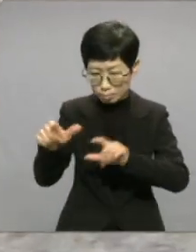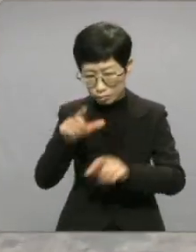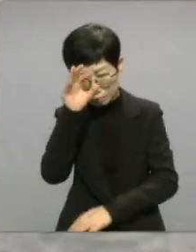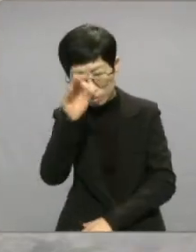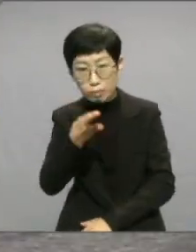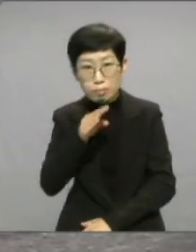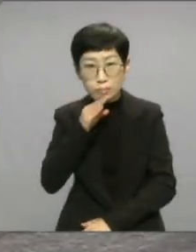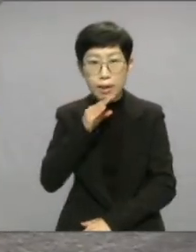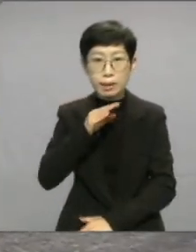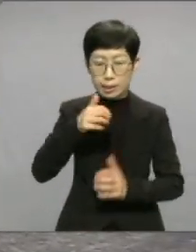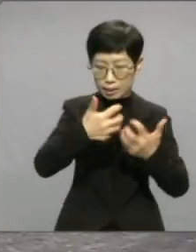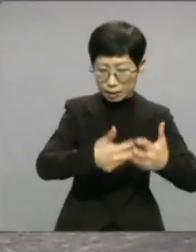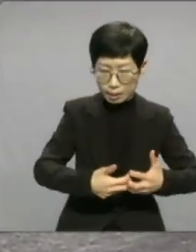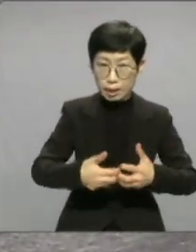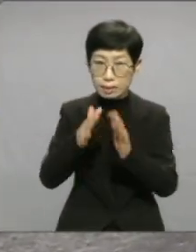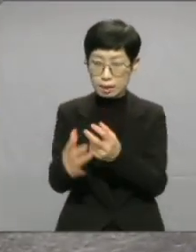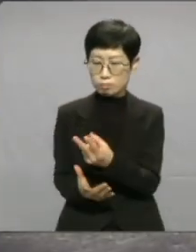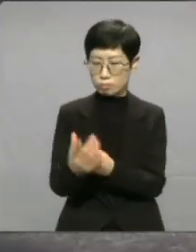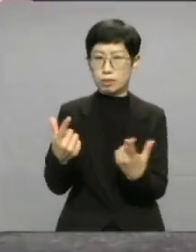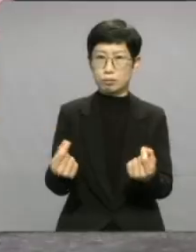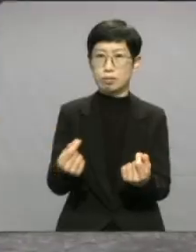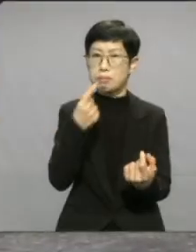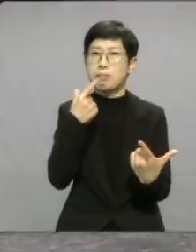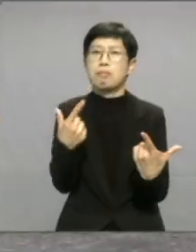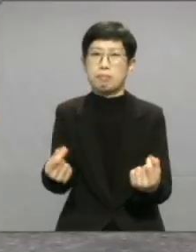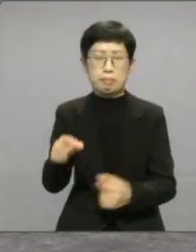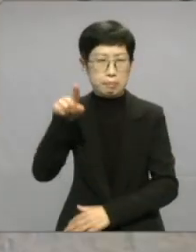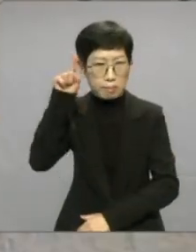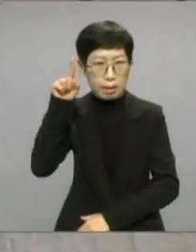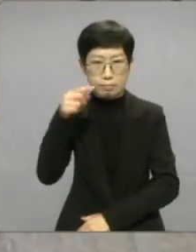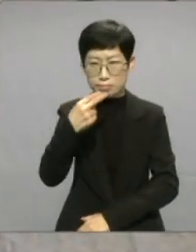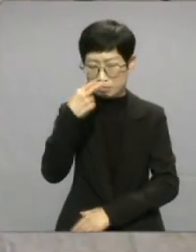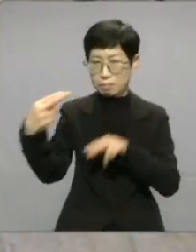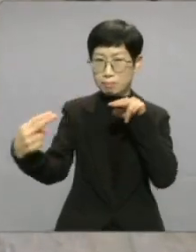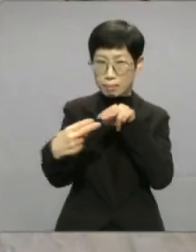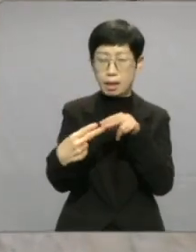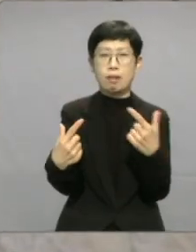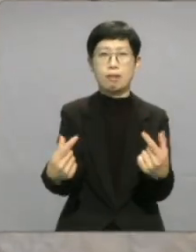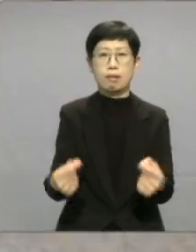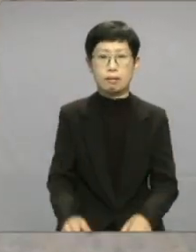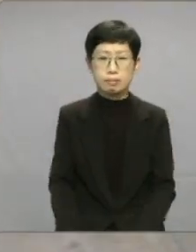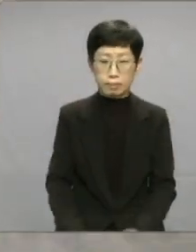마치 굴착기와 하나가 된 듯 완벽한 호흡을 자랑합니다. 인간의